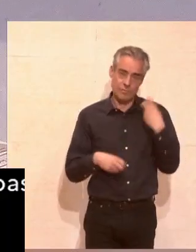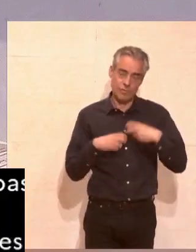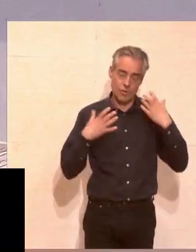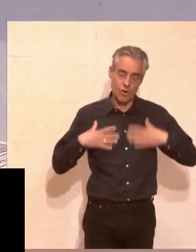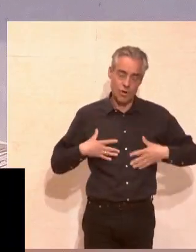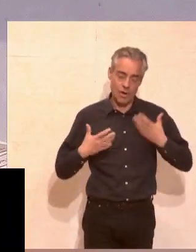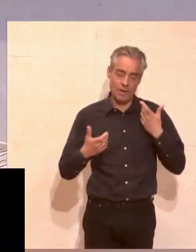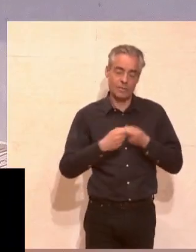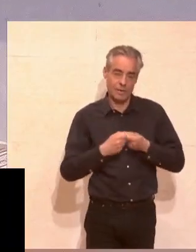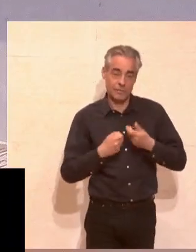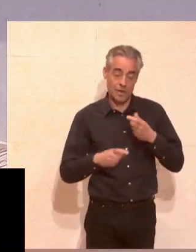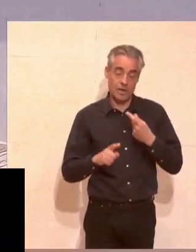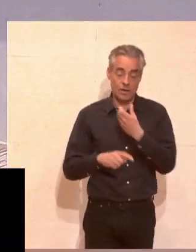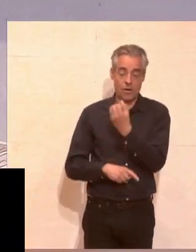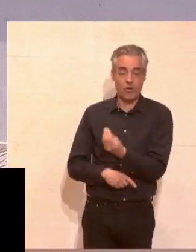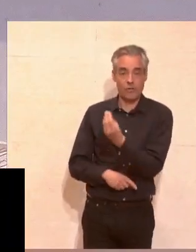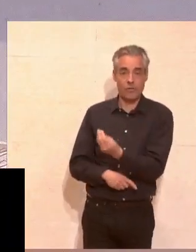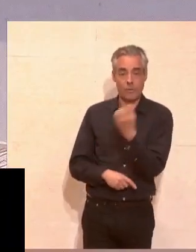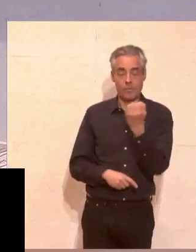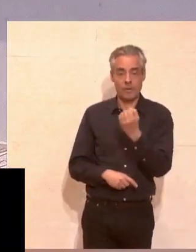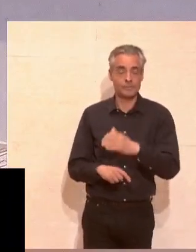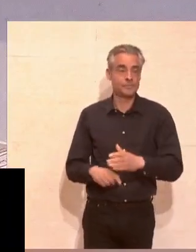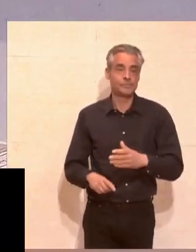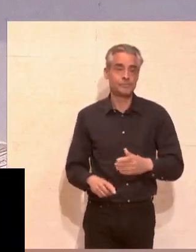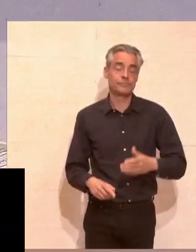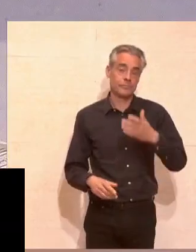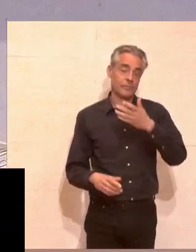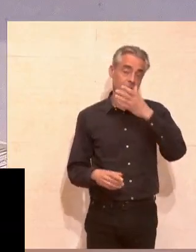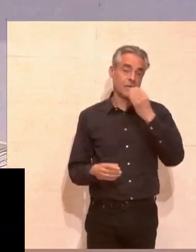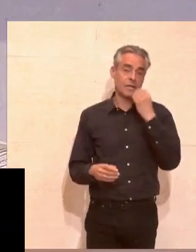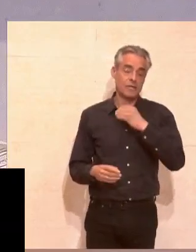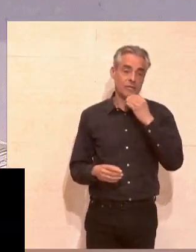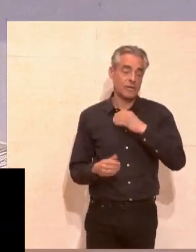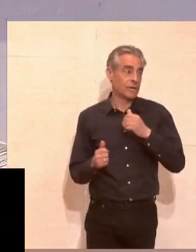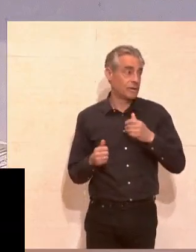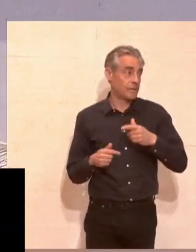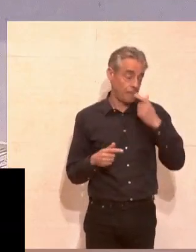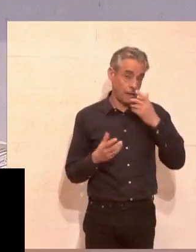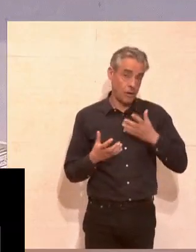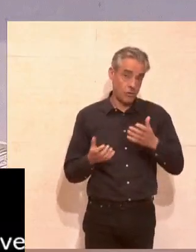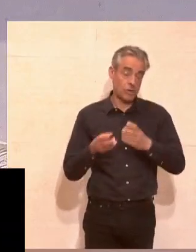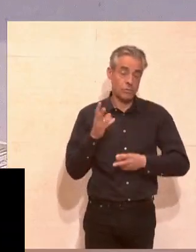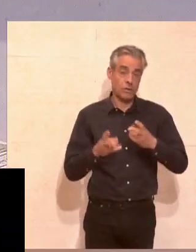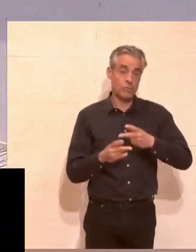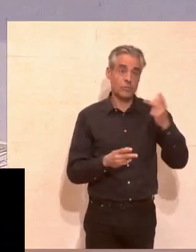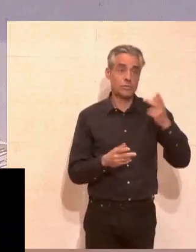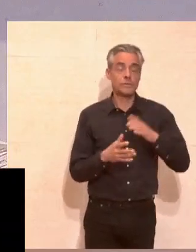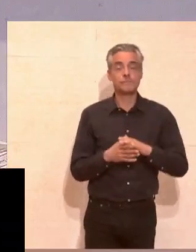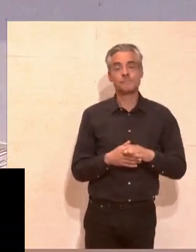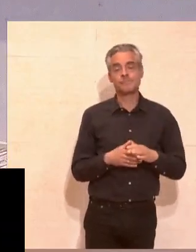mais les gens pensent plus à l'horaire hivernal, donc avec finalement ce qui favoriserait plus les